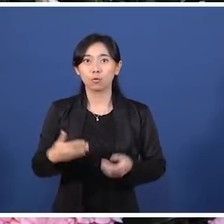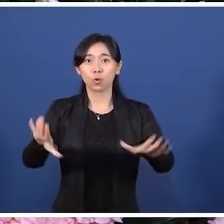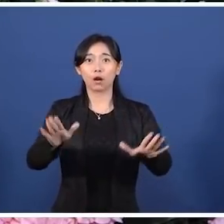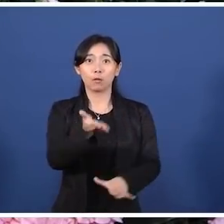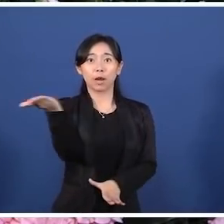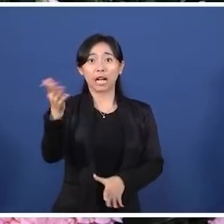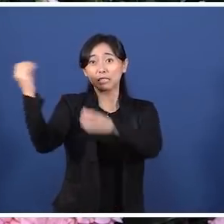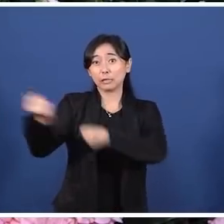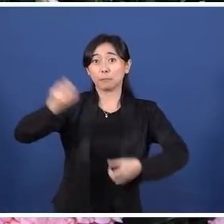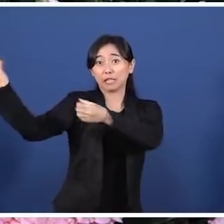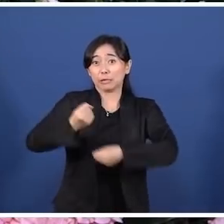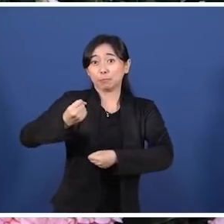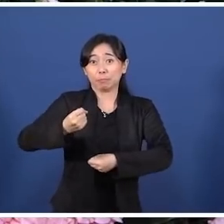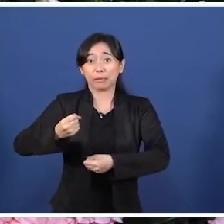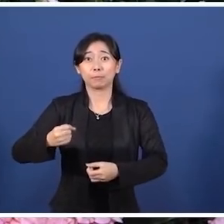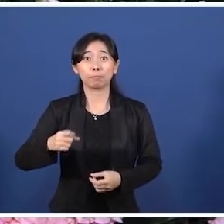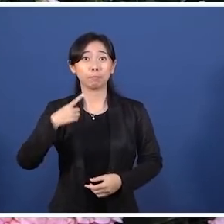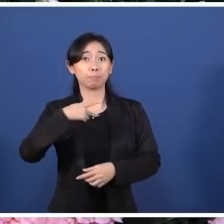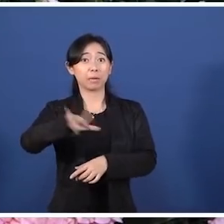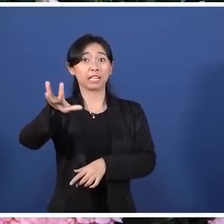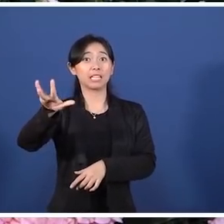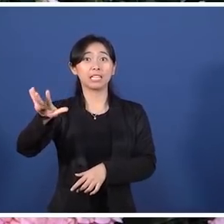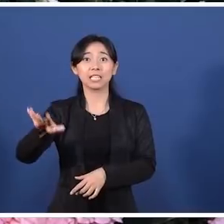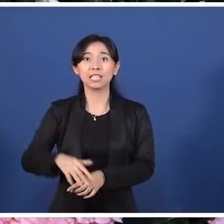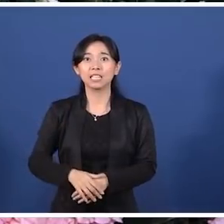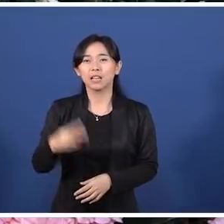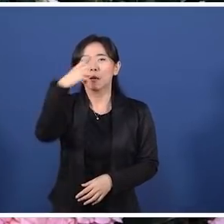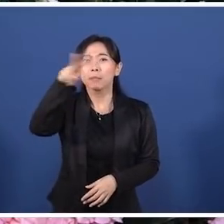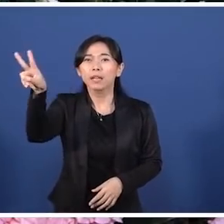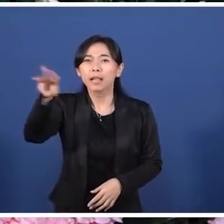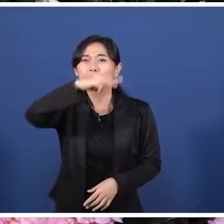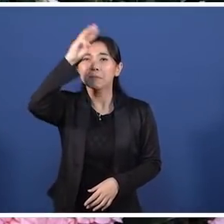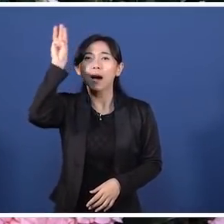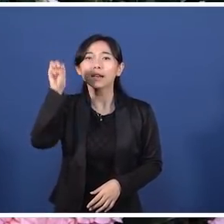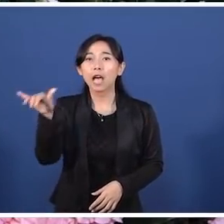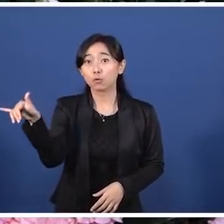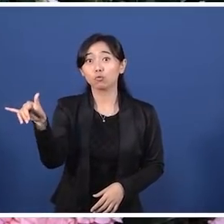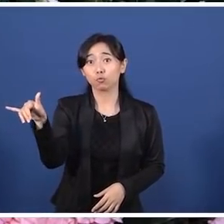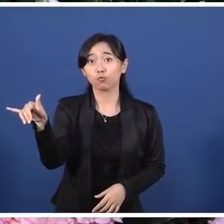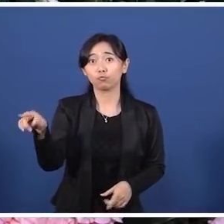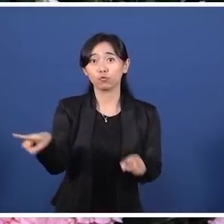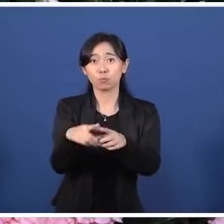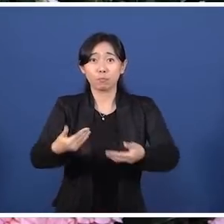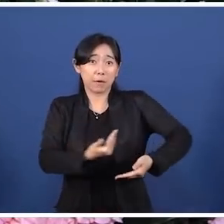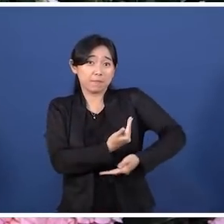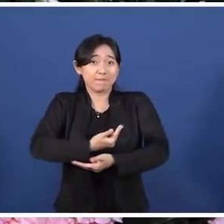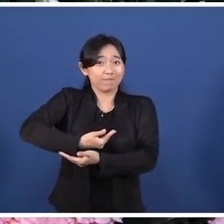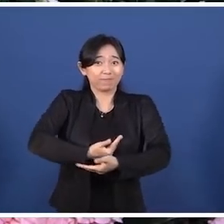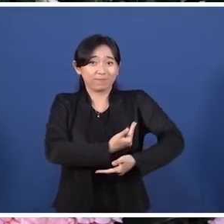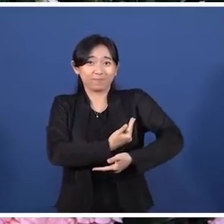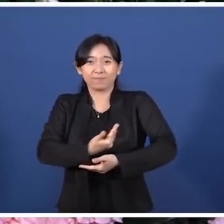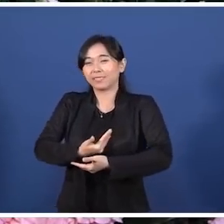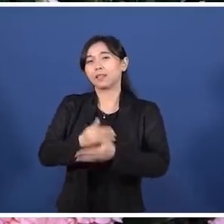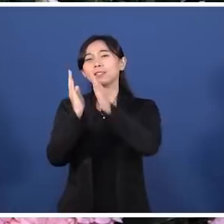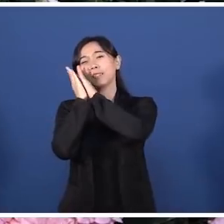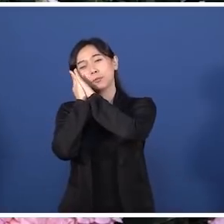Lalu mereka cepat-cepat berangkat dan menjumpai Maria dan Yusuf dan bayi itu yang sedang berbaring di